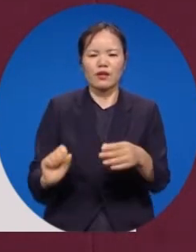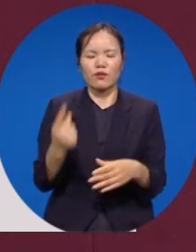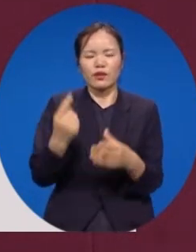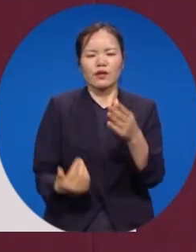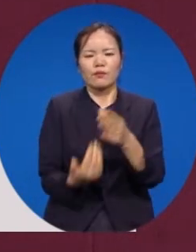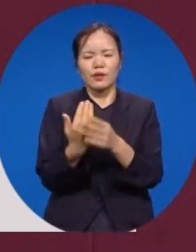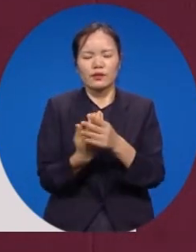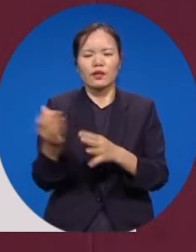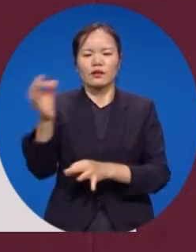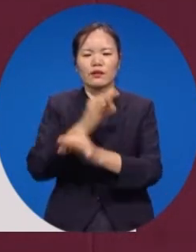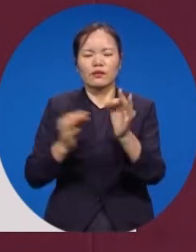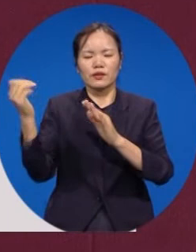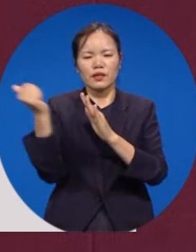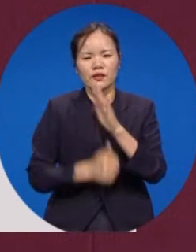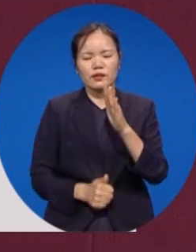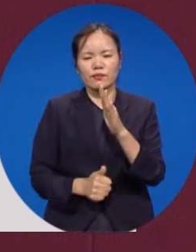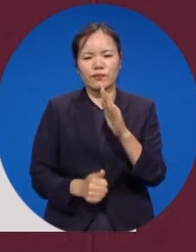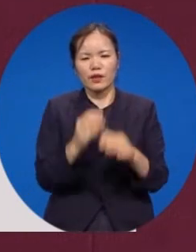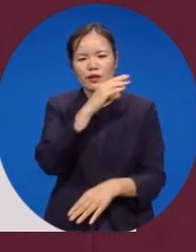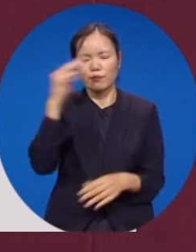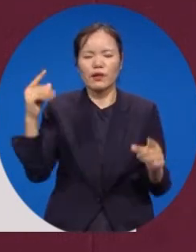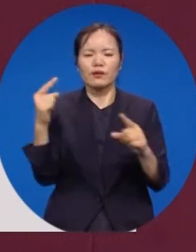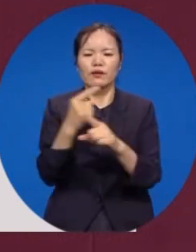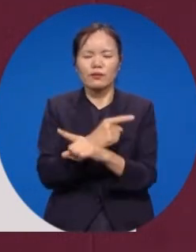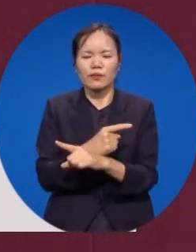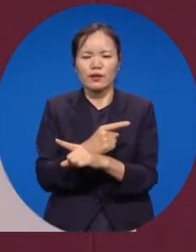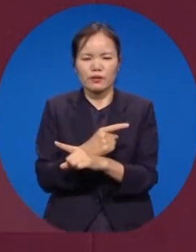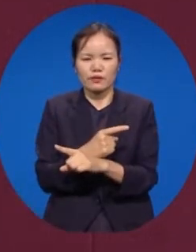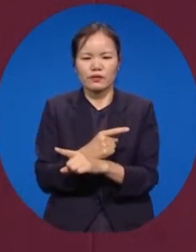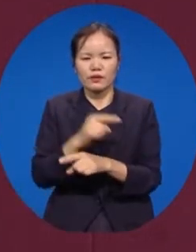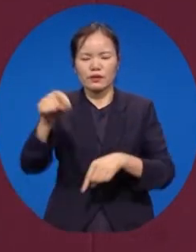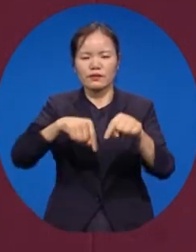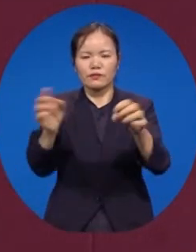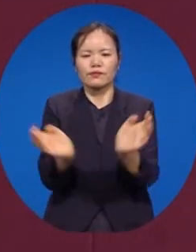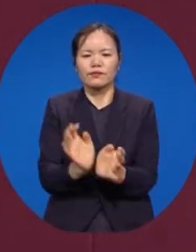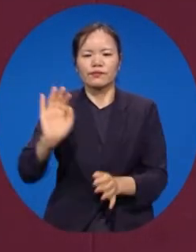실패를 바로잡는 경제적 실용주의 정당이 되겠습니다.